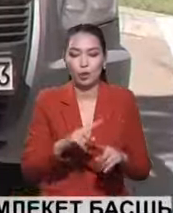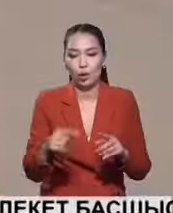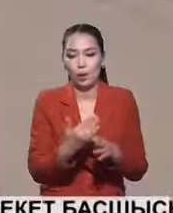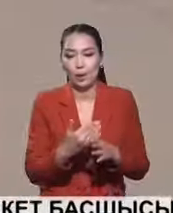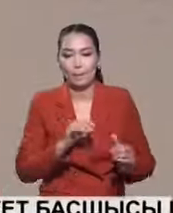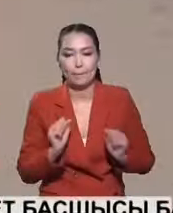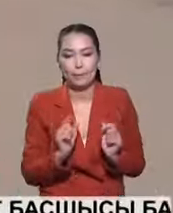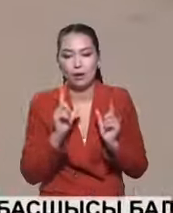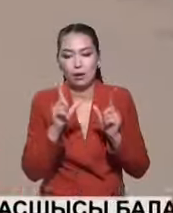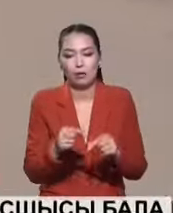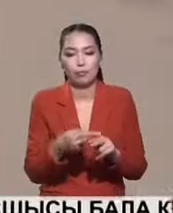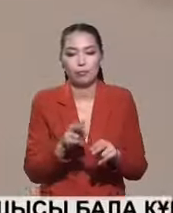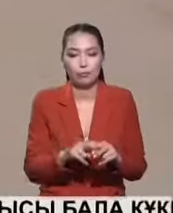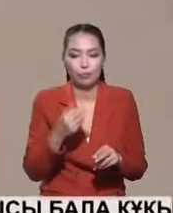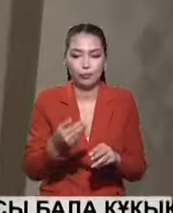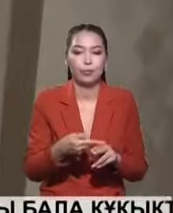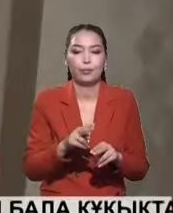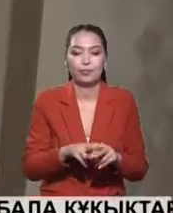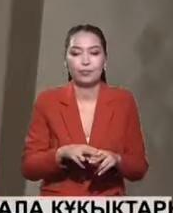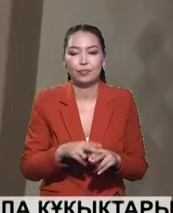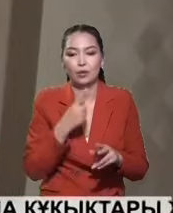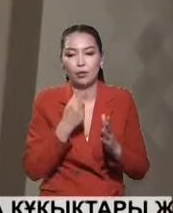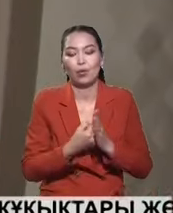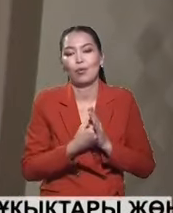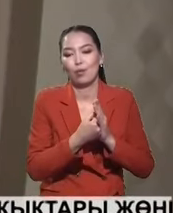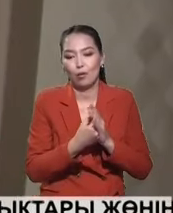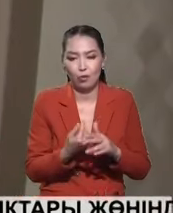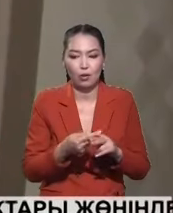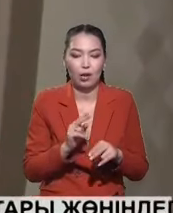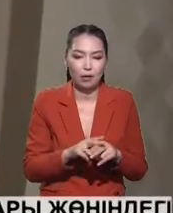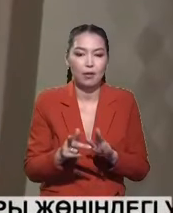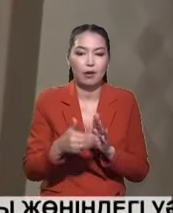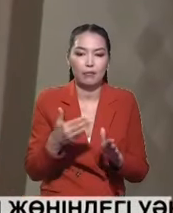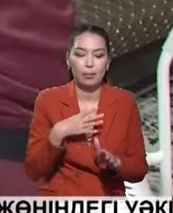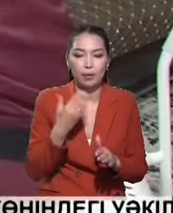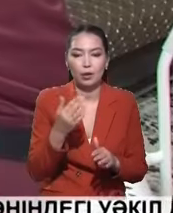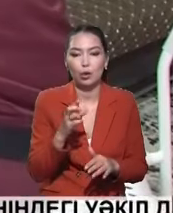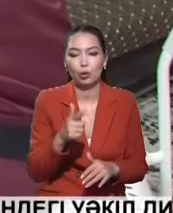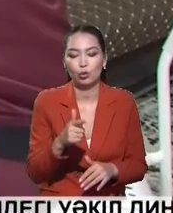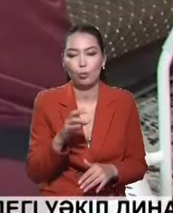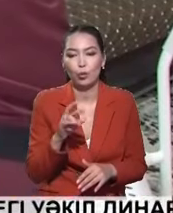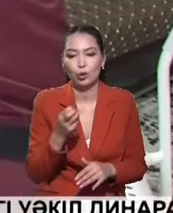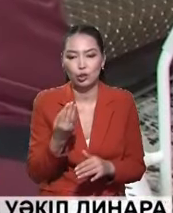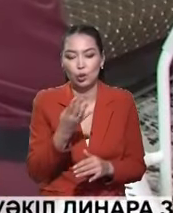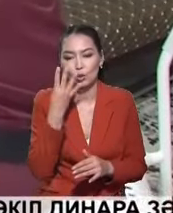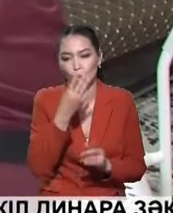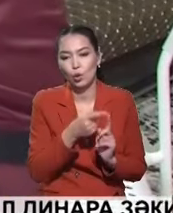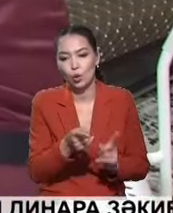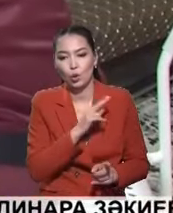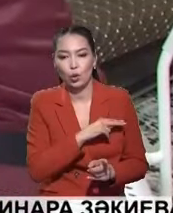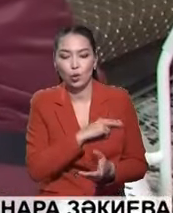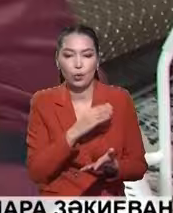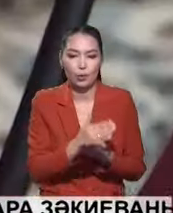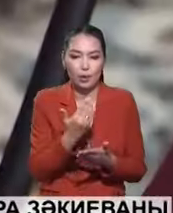бригадасы шұғыл аттанды. Қан қысымы көтерілген науқасқа алғашқы көмек көрсетті. Гүлназ Бөкеш 4 жылдан бері осылай еңбек етіп келеді. Үміт үзіле